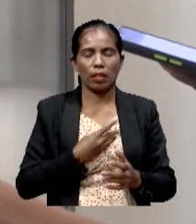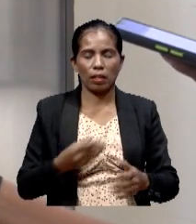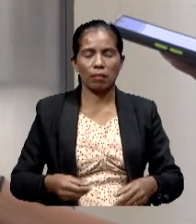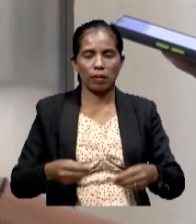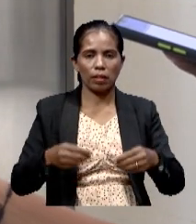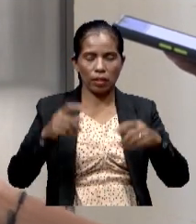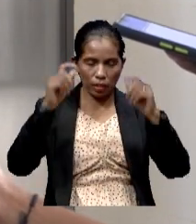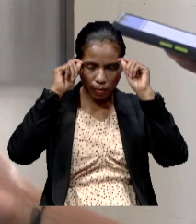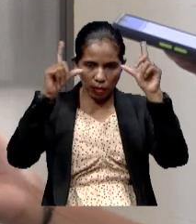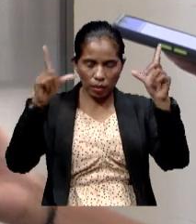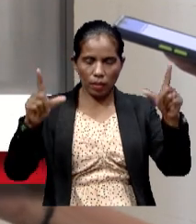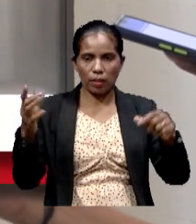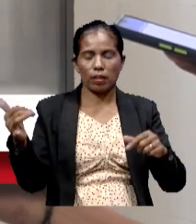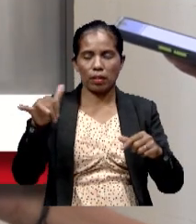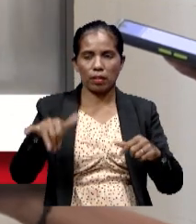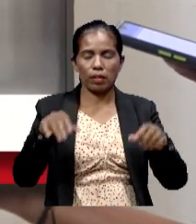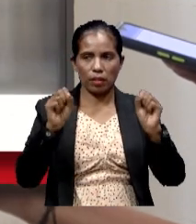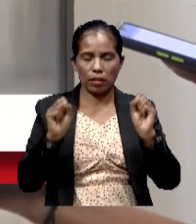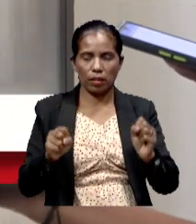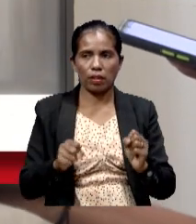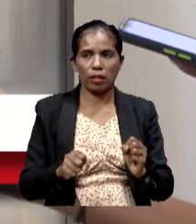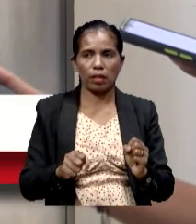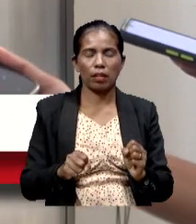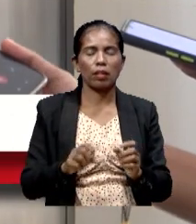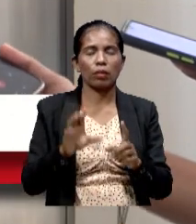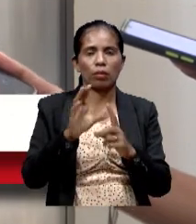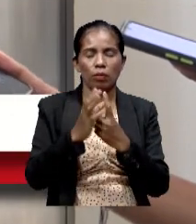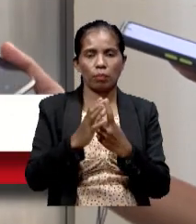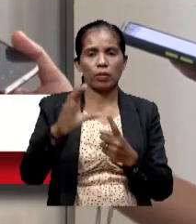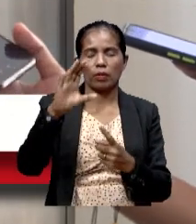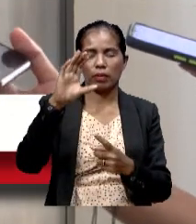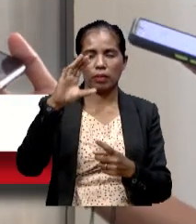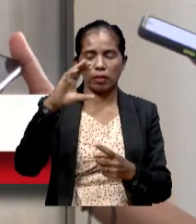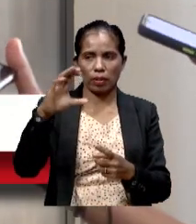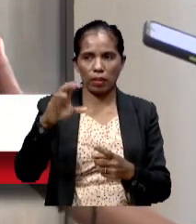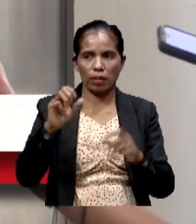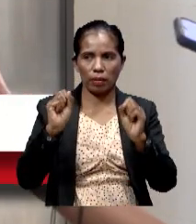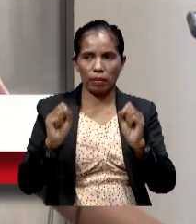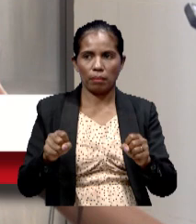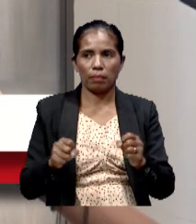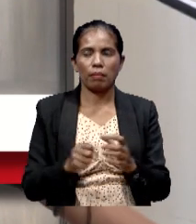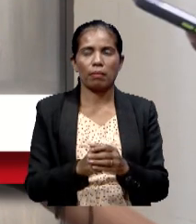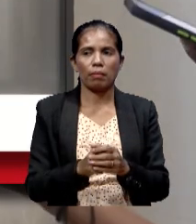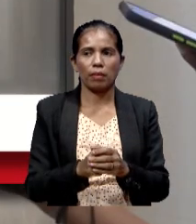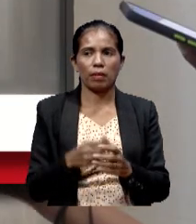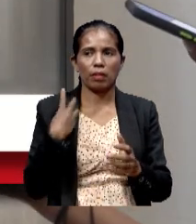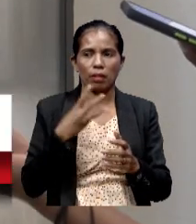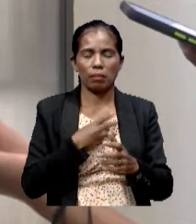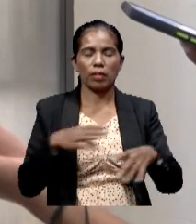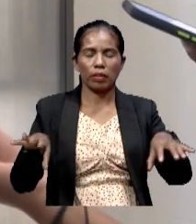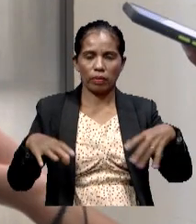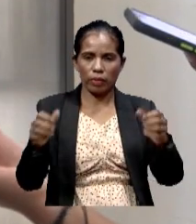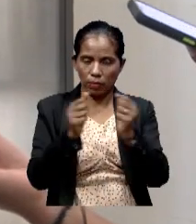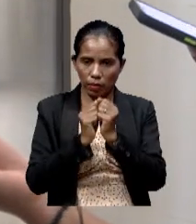Leste untuk mereka mendapat paket C. Paket C ini untuk bisa melanjutkan kuliah nantinya. Jadi kami akan kerjasama juga